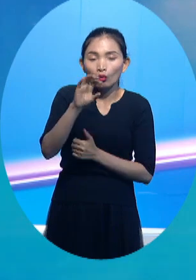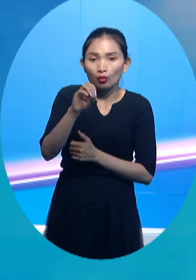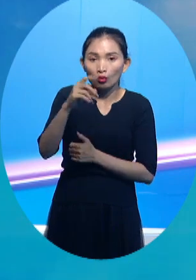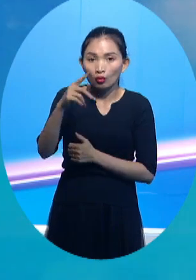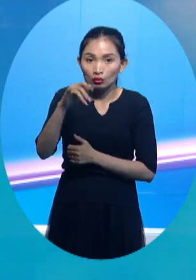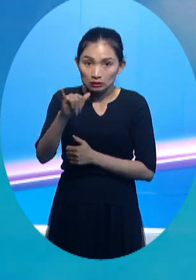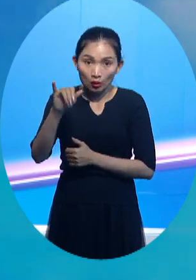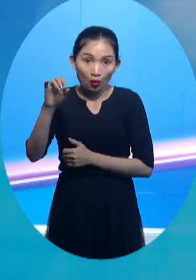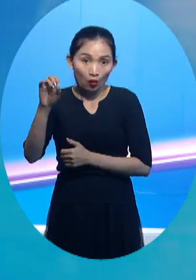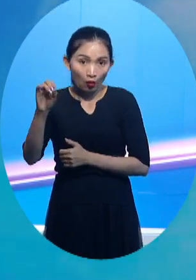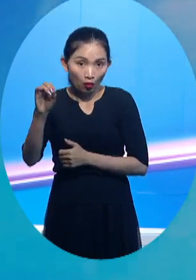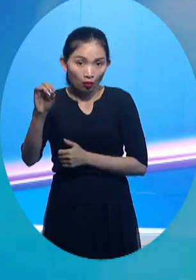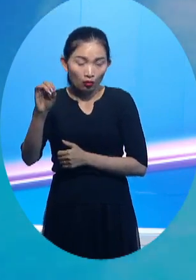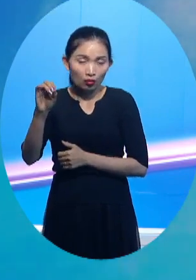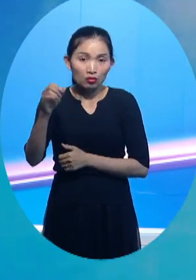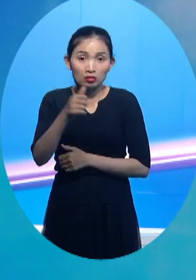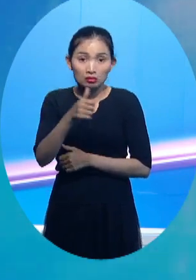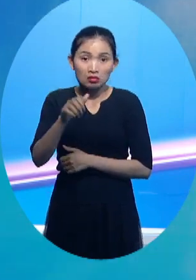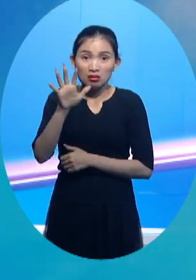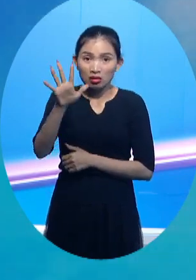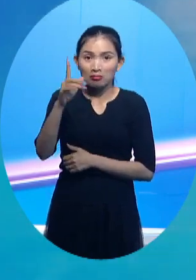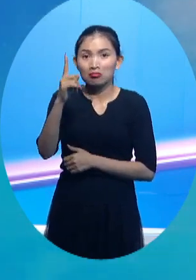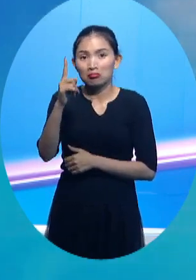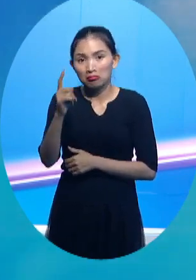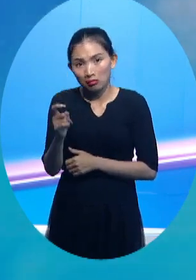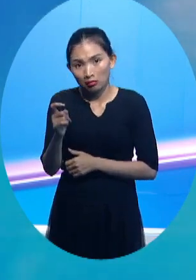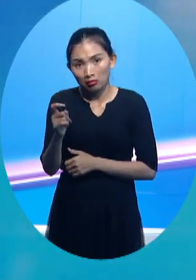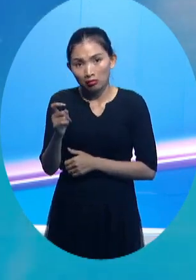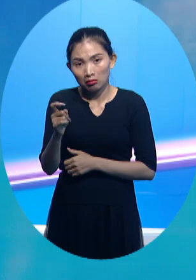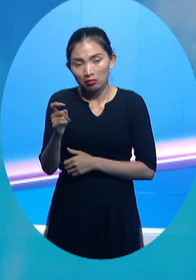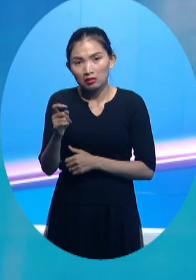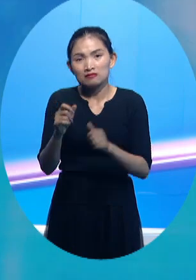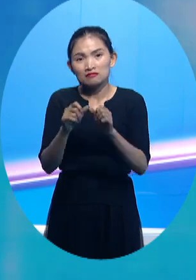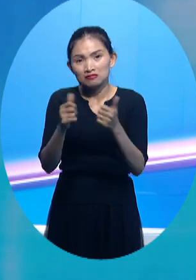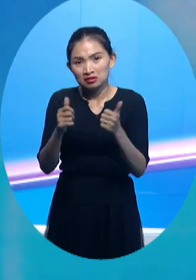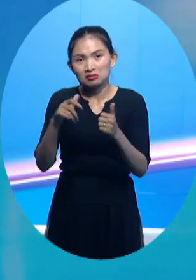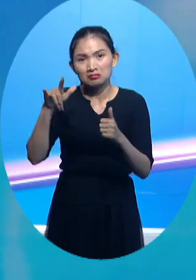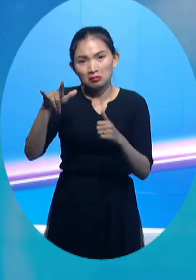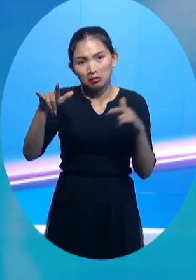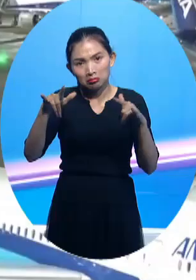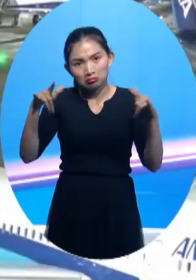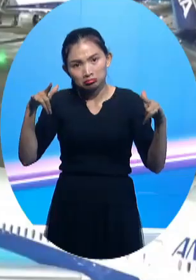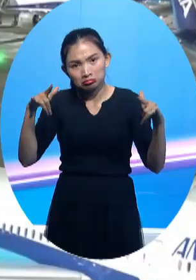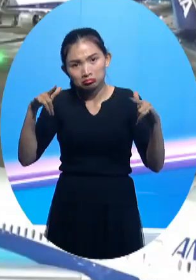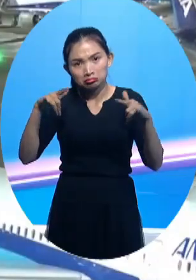năm thành viên của lực lượng bảo vệ bờ biển nước này thiệt mạng trong vụ việc xảy ra do va chạm giữa hai máy